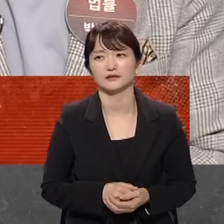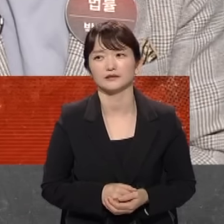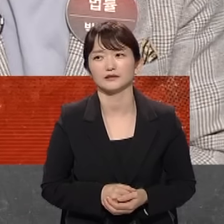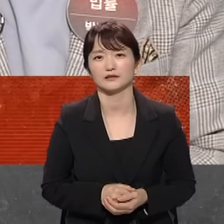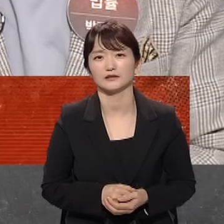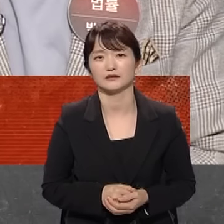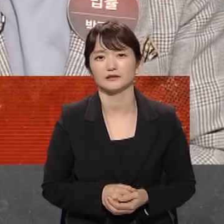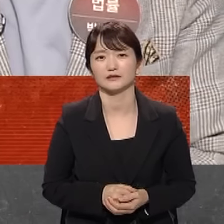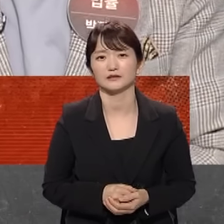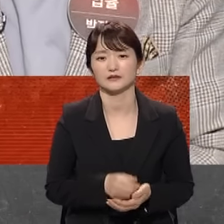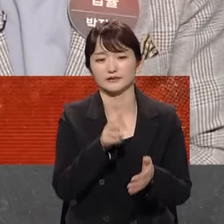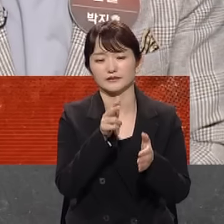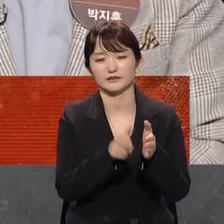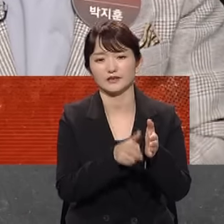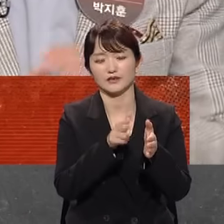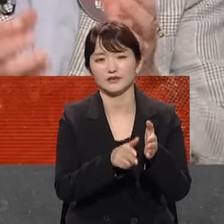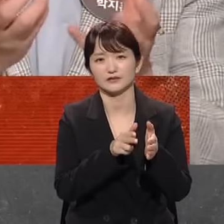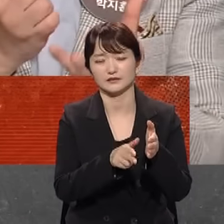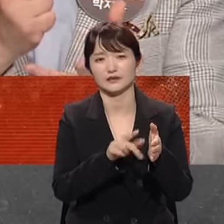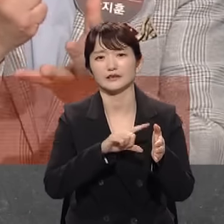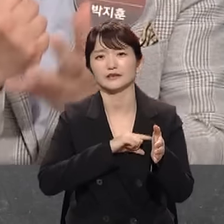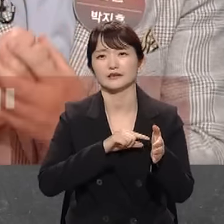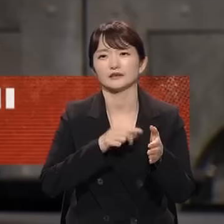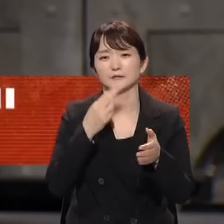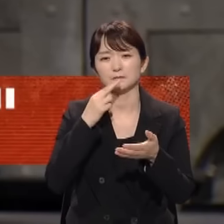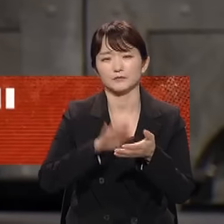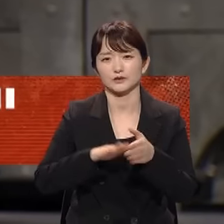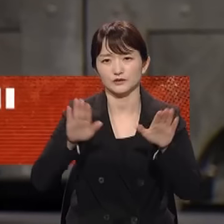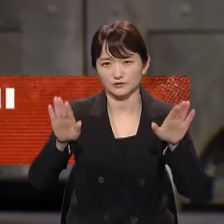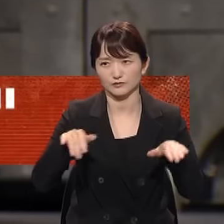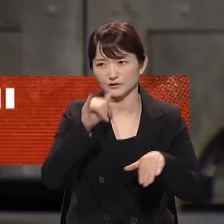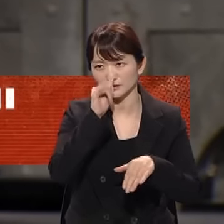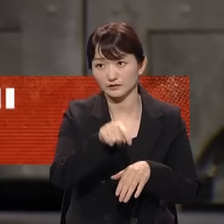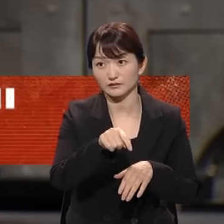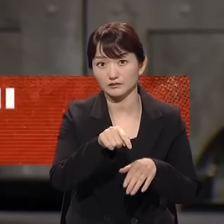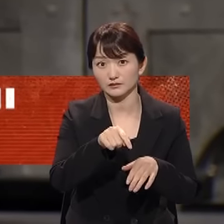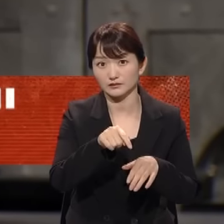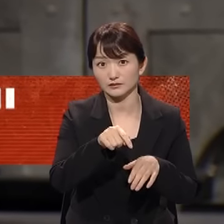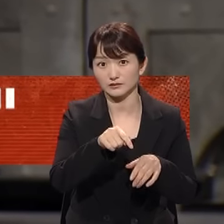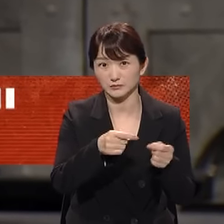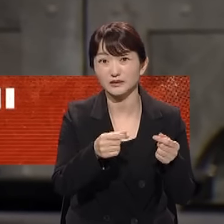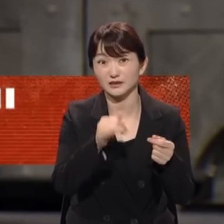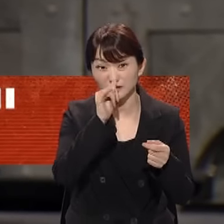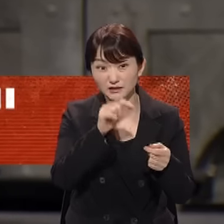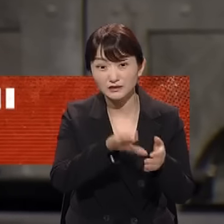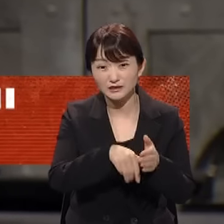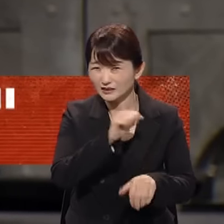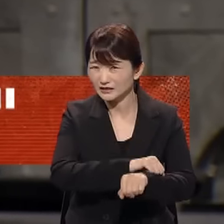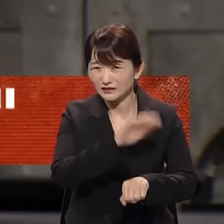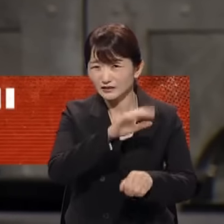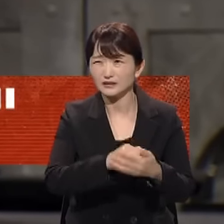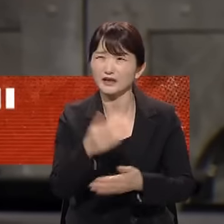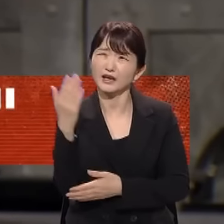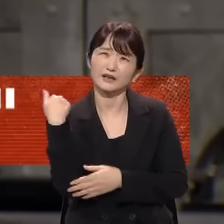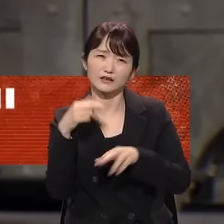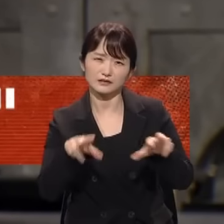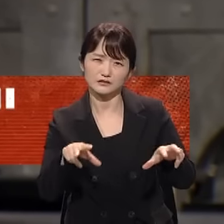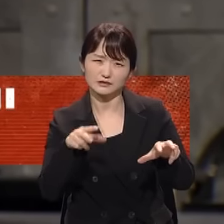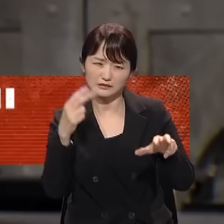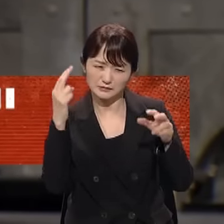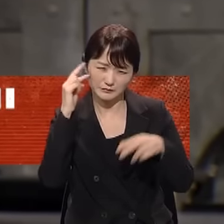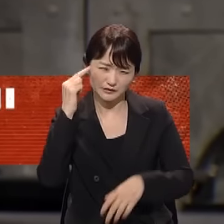있습니다. 맞습니다. 제가 탔었는데 거기는 뭐 좀 그런 것들이 아, 그것도 잘했다는 건 아닙니다. 그때를 좀 착각하시는 것 같아요.